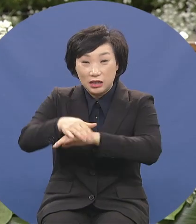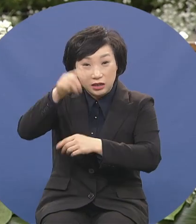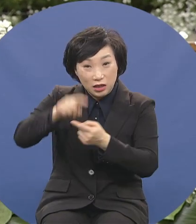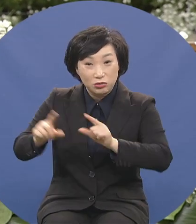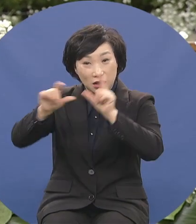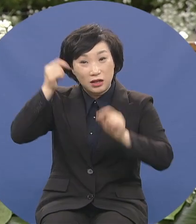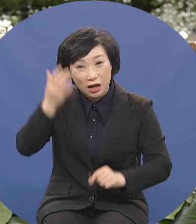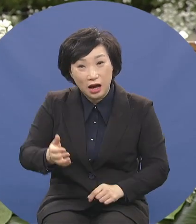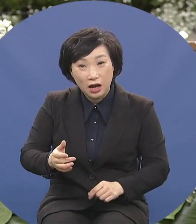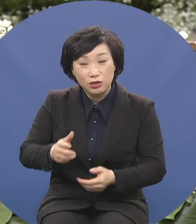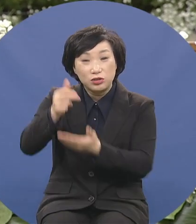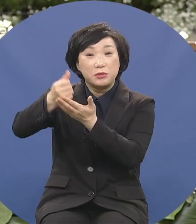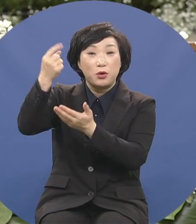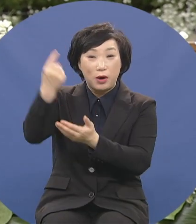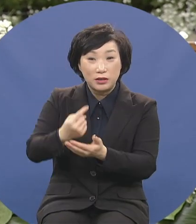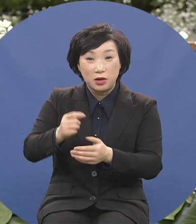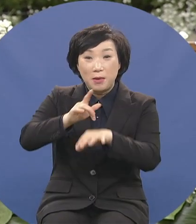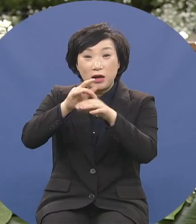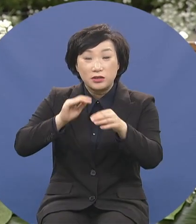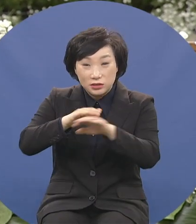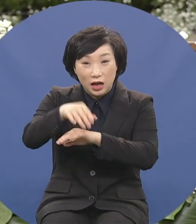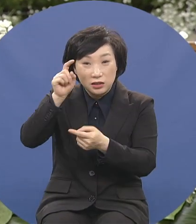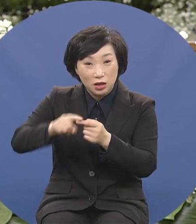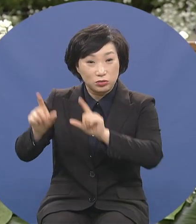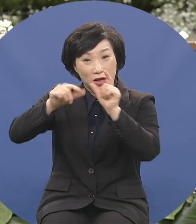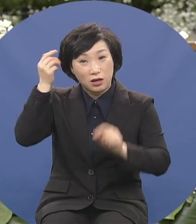언제 마귀적으로 사셨어? 응?